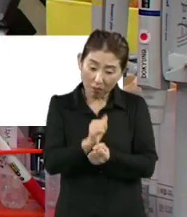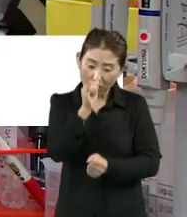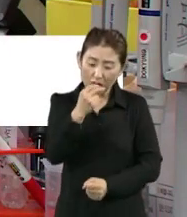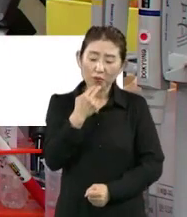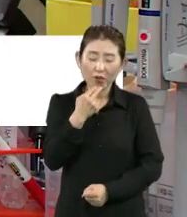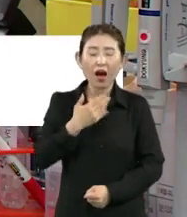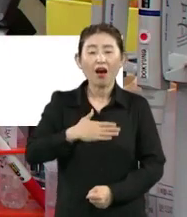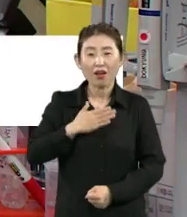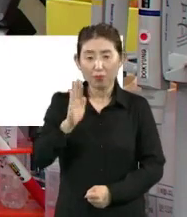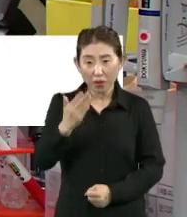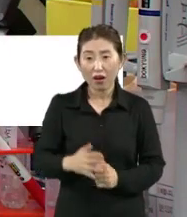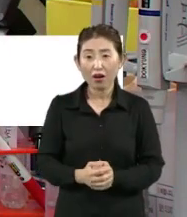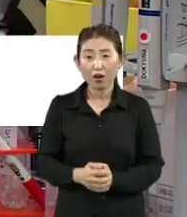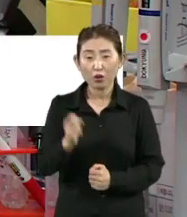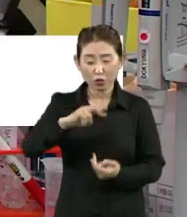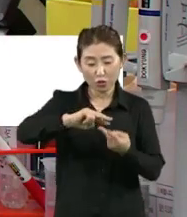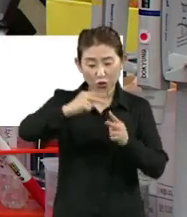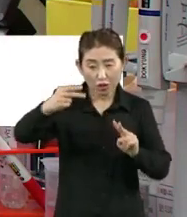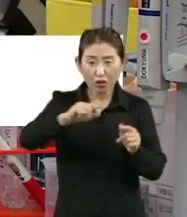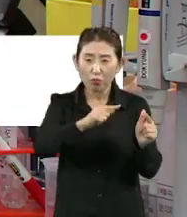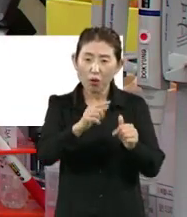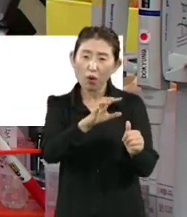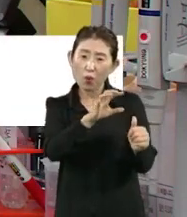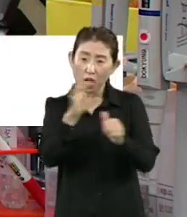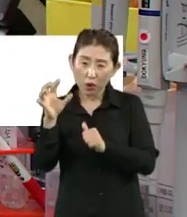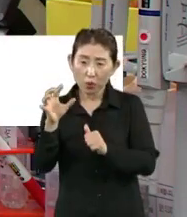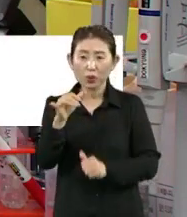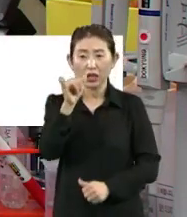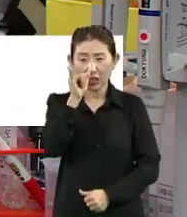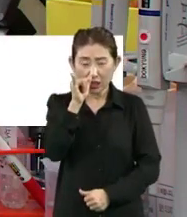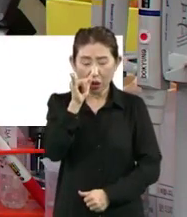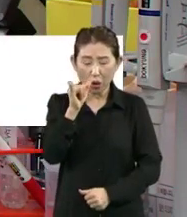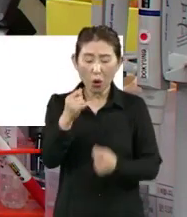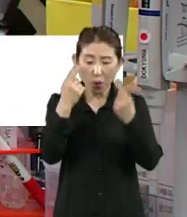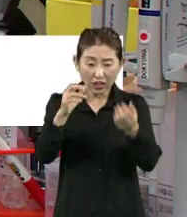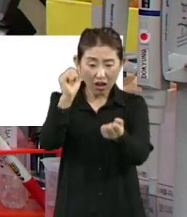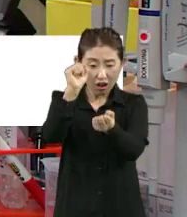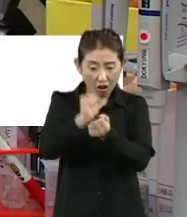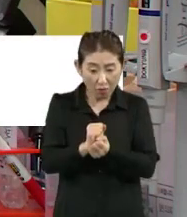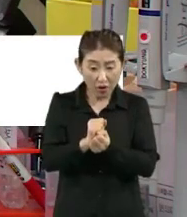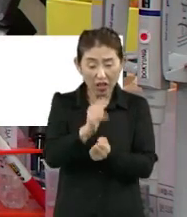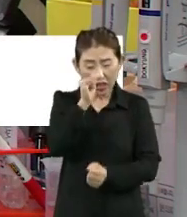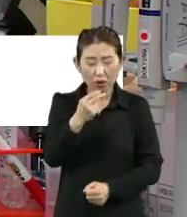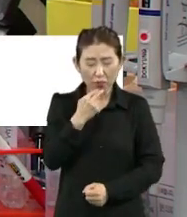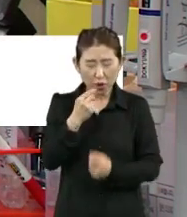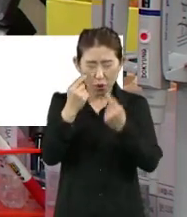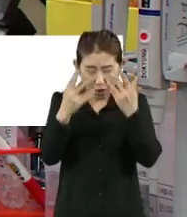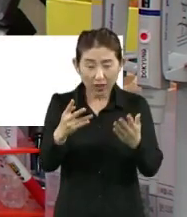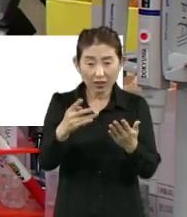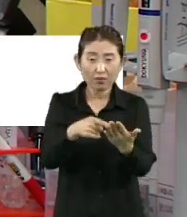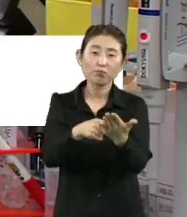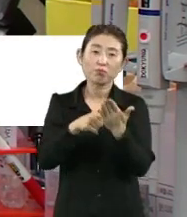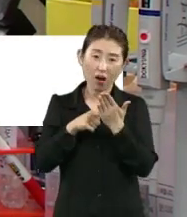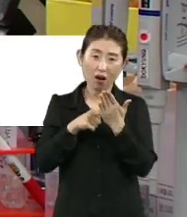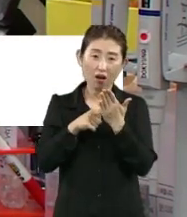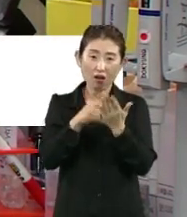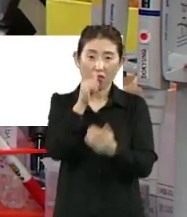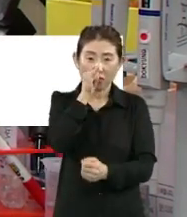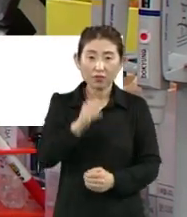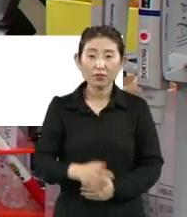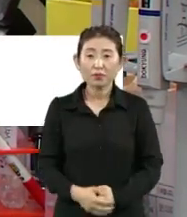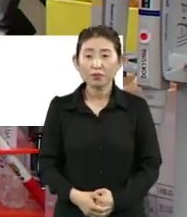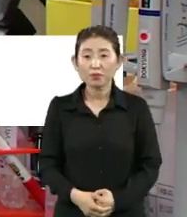그런 기술이고 또 유전자 가위를 활용해서 이 코로나 바이러스 유전자가 정말 제대로 증폭되었는지 교차